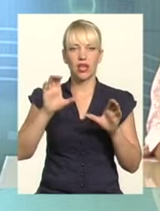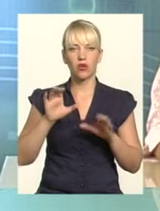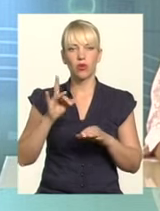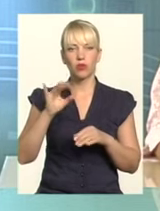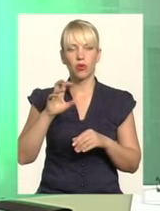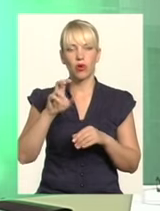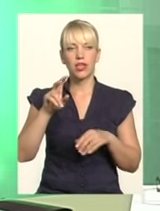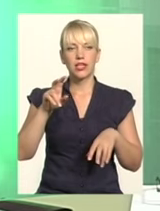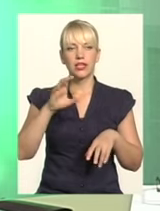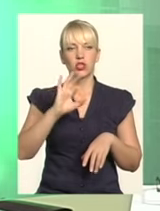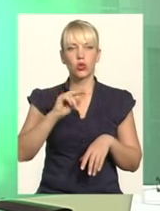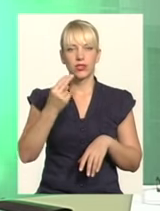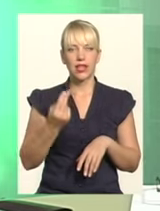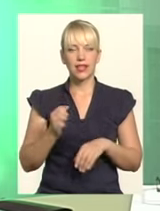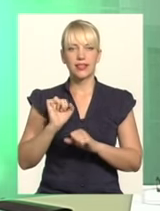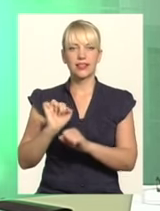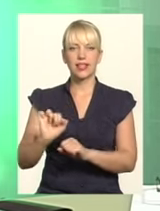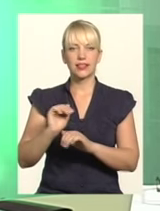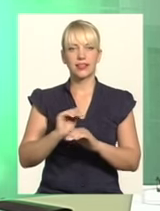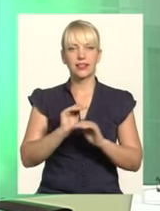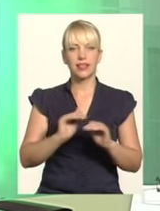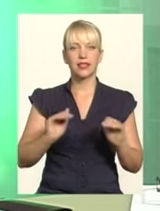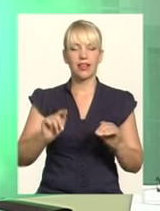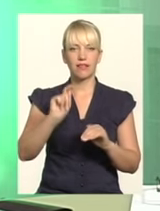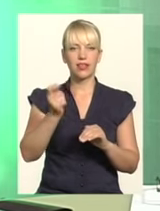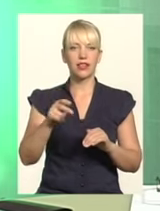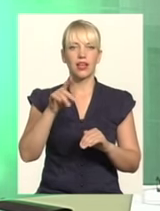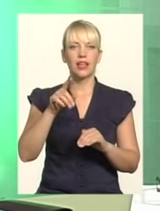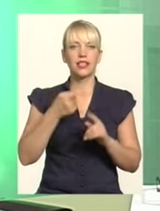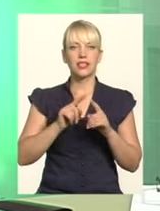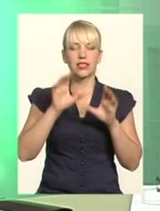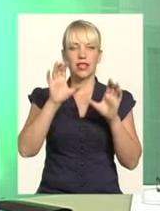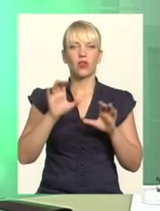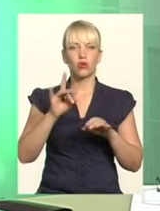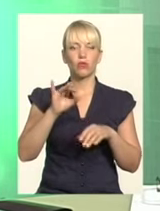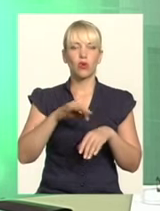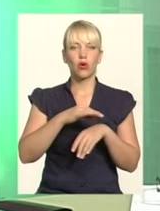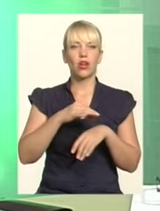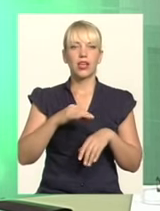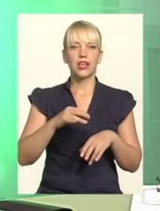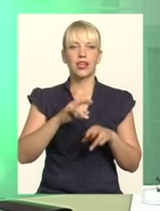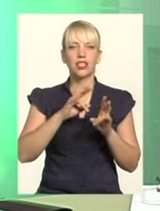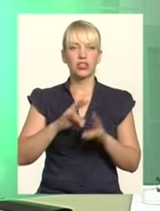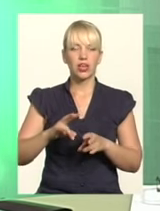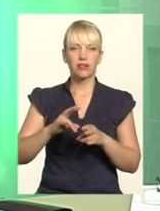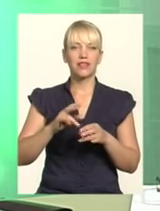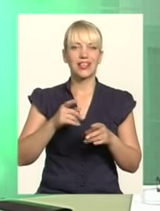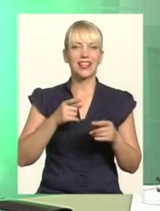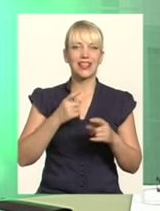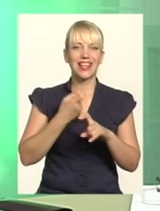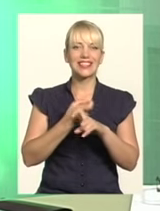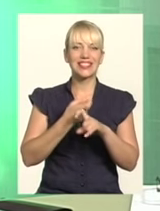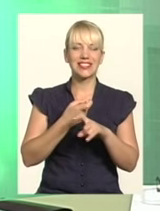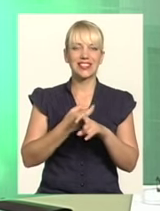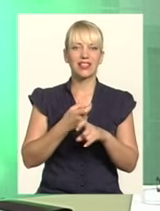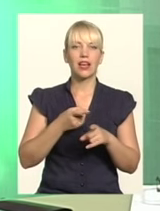статус, про соціальний захист дітей війни, це закон про жертви нацистських переслідувань. Це закони, зокрема,